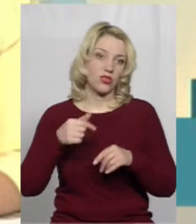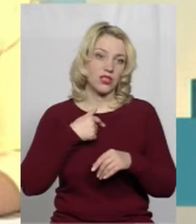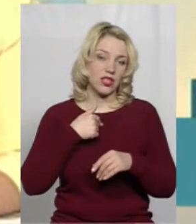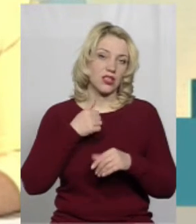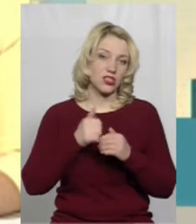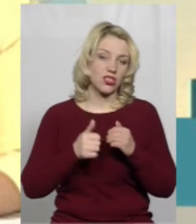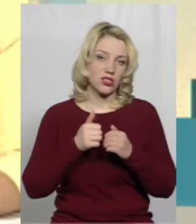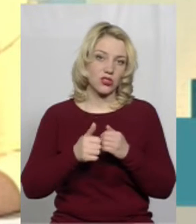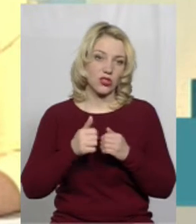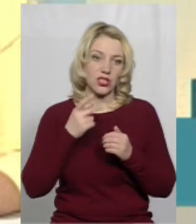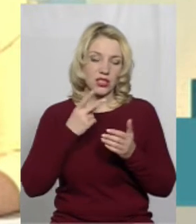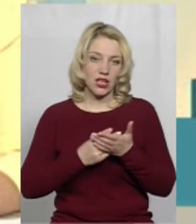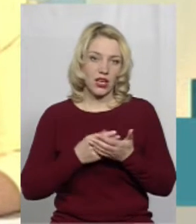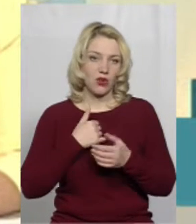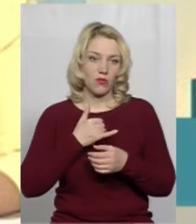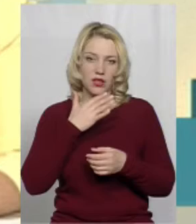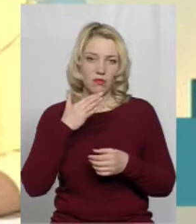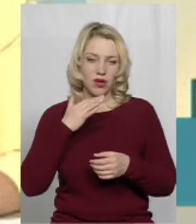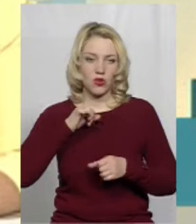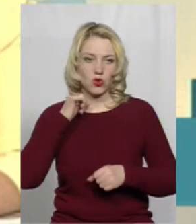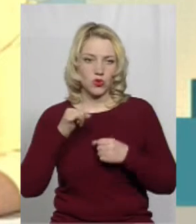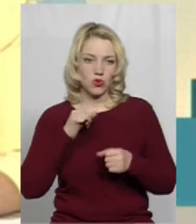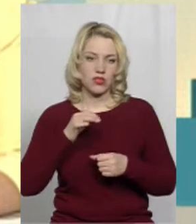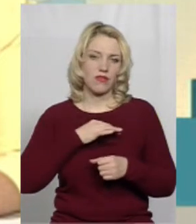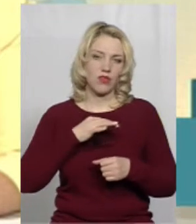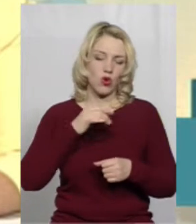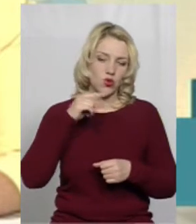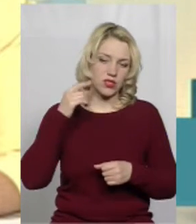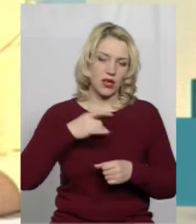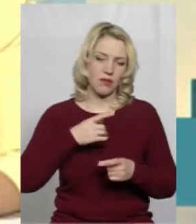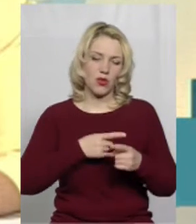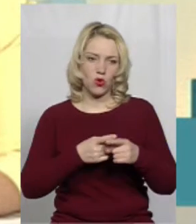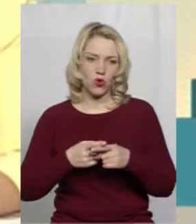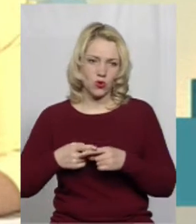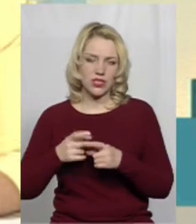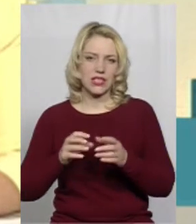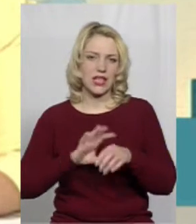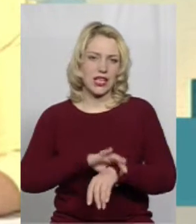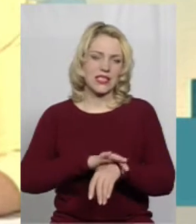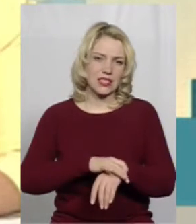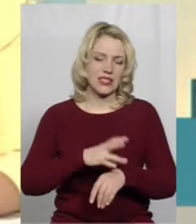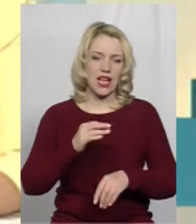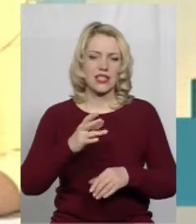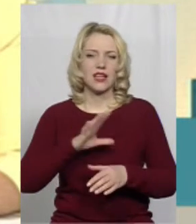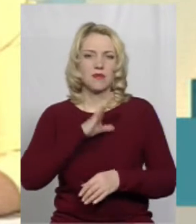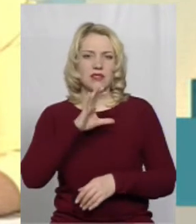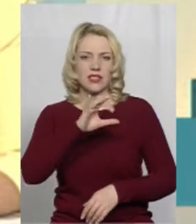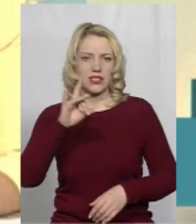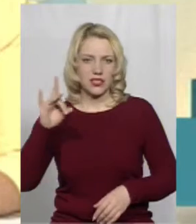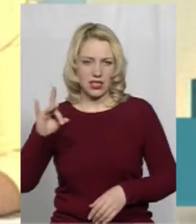часто зазираю, в мене дуже багато друзів і в Росії, і в Білорусі, і в Казахстані, на пострадянському